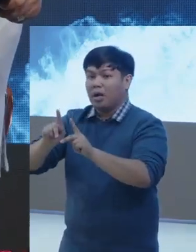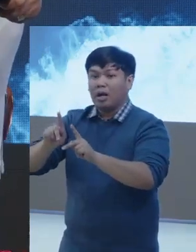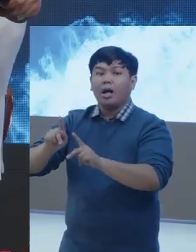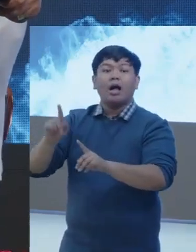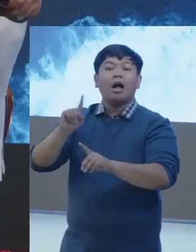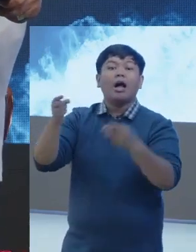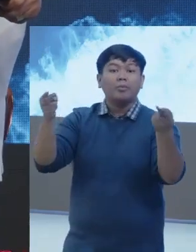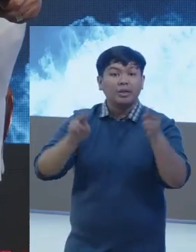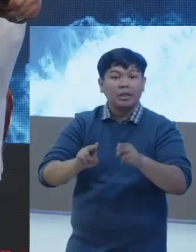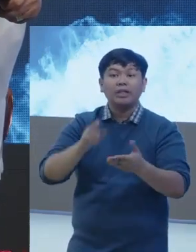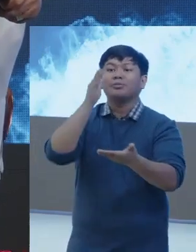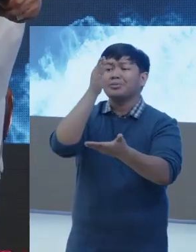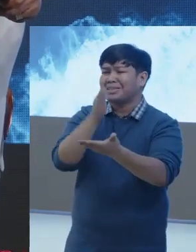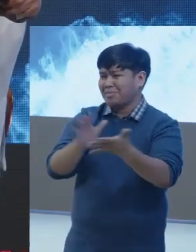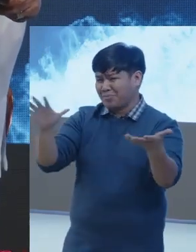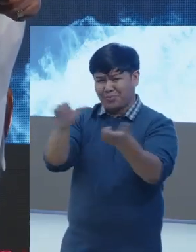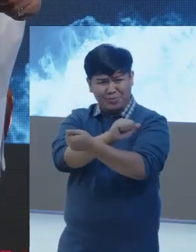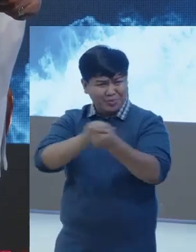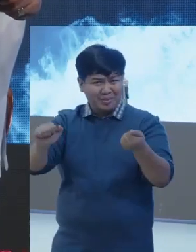knows?